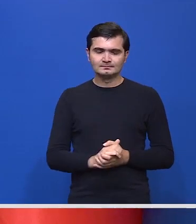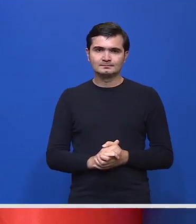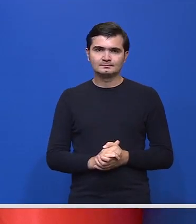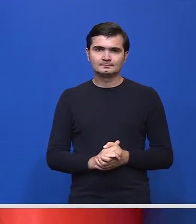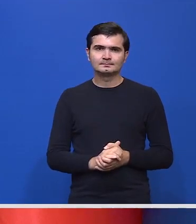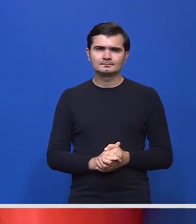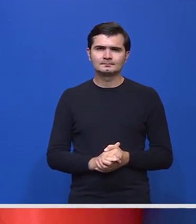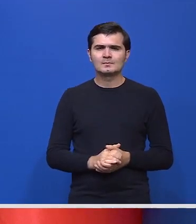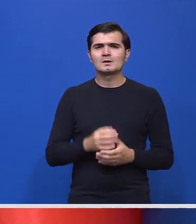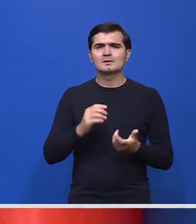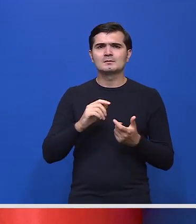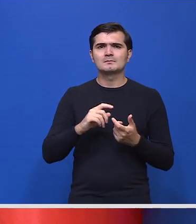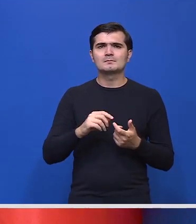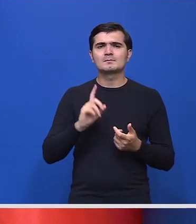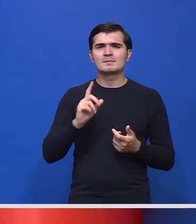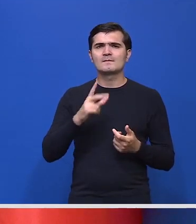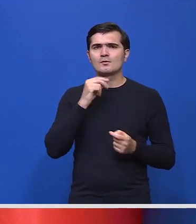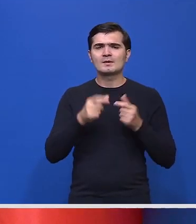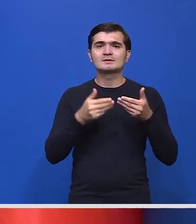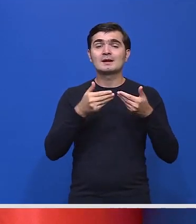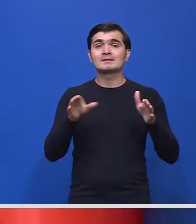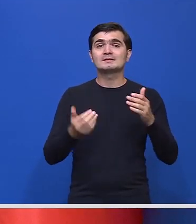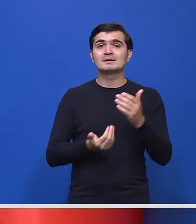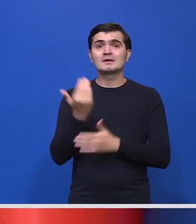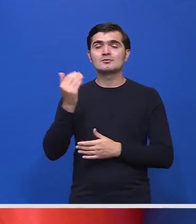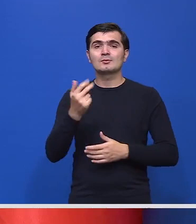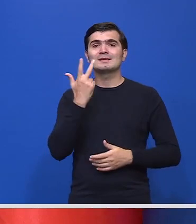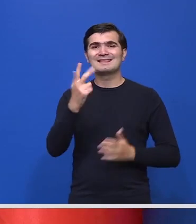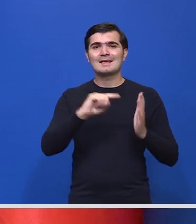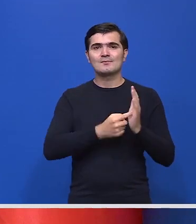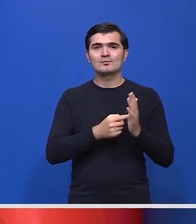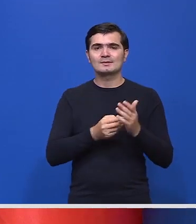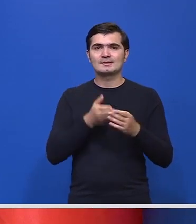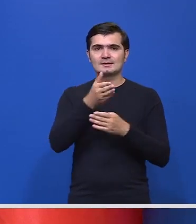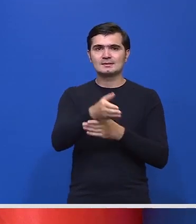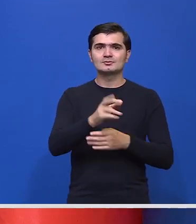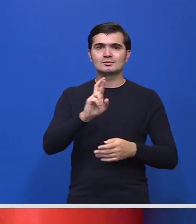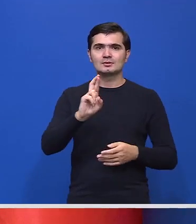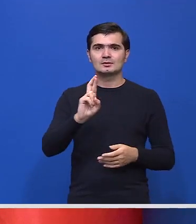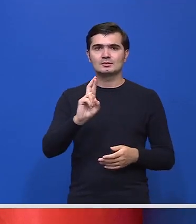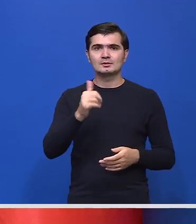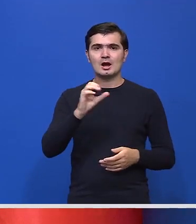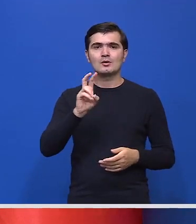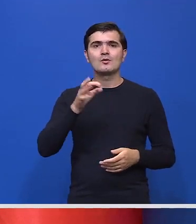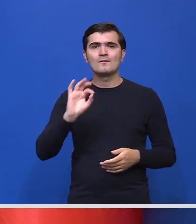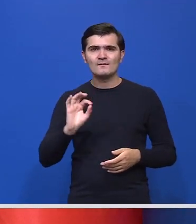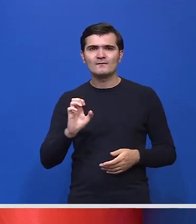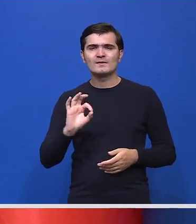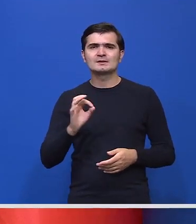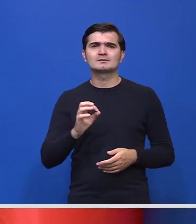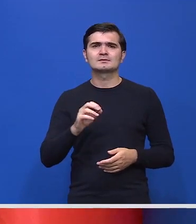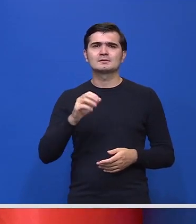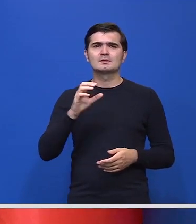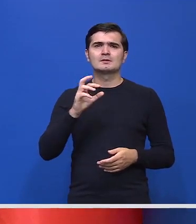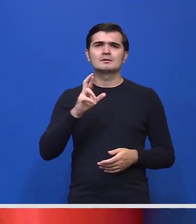ca memorandum cel puțin, vor viza deschiderea a 3 noi puncte de trecere în zona Racovăț-Diachivții, Vicovul